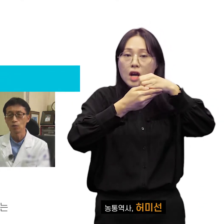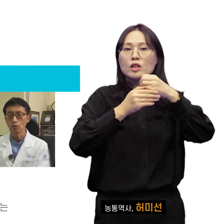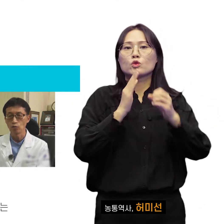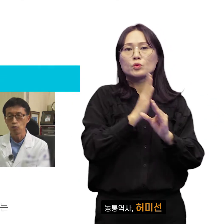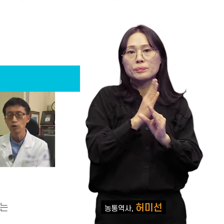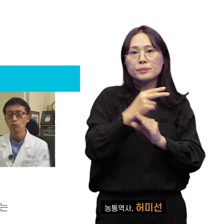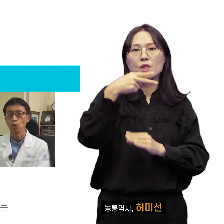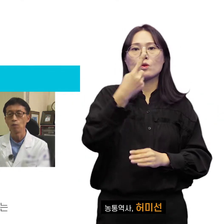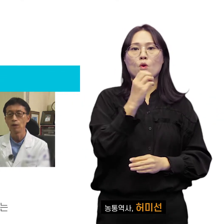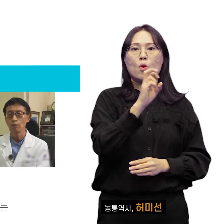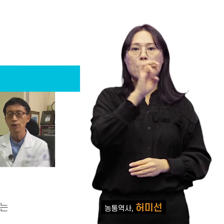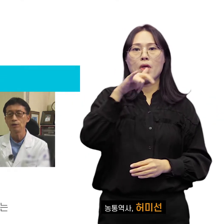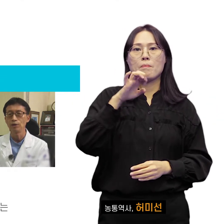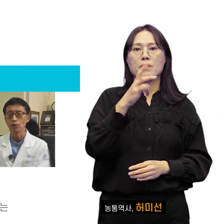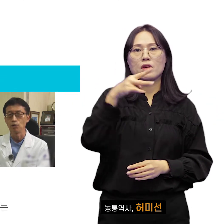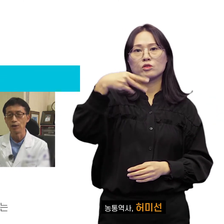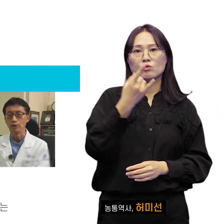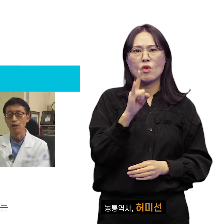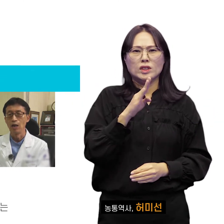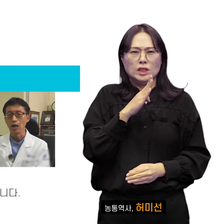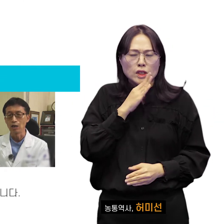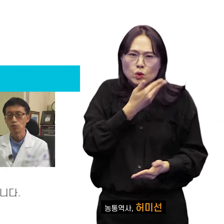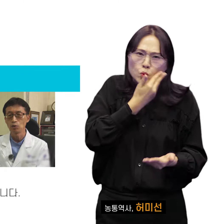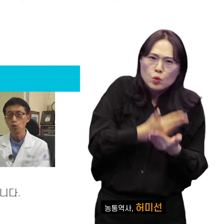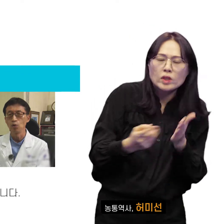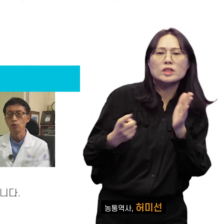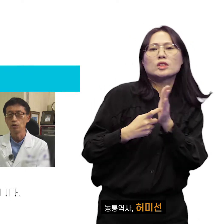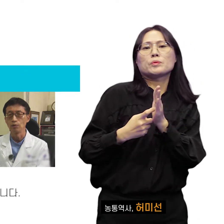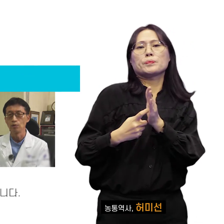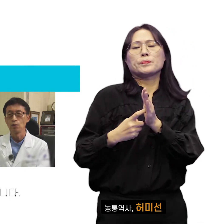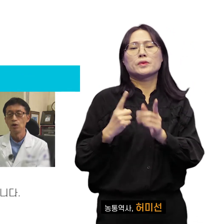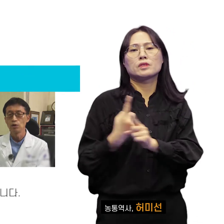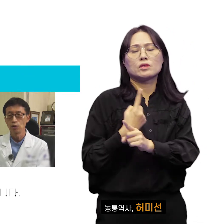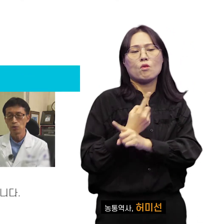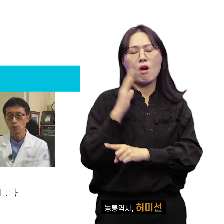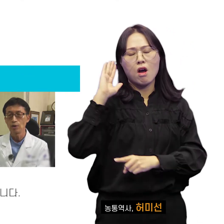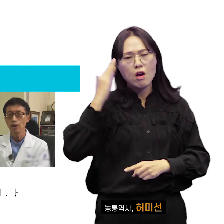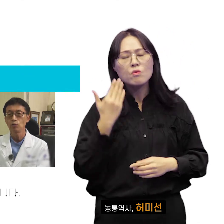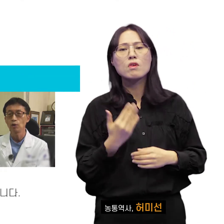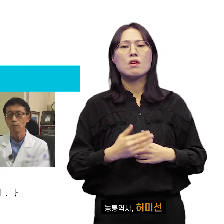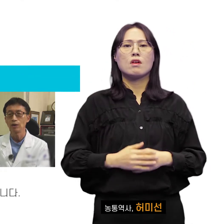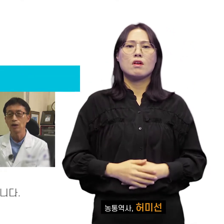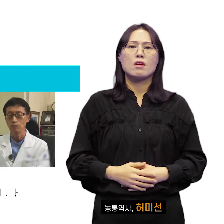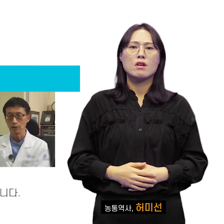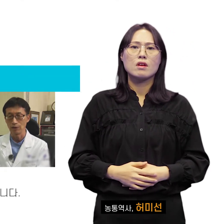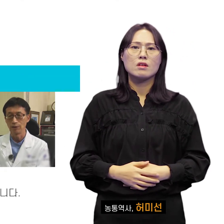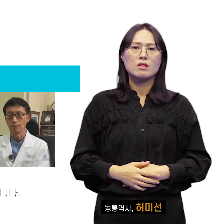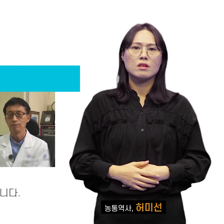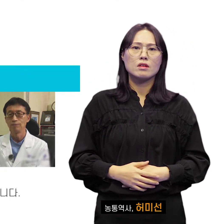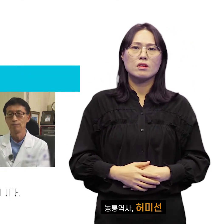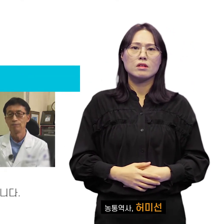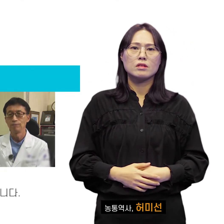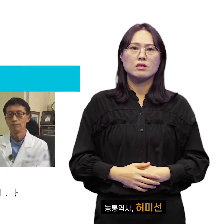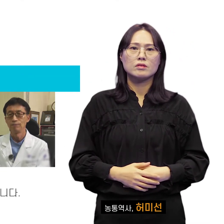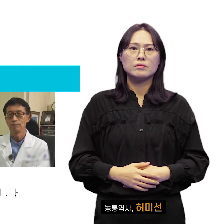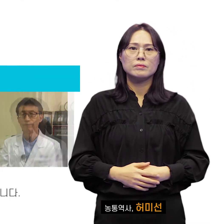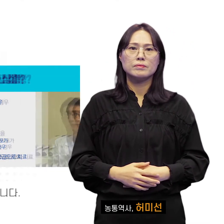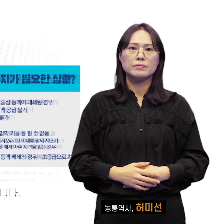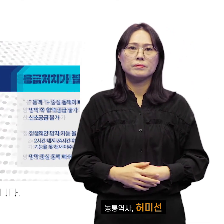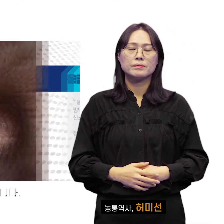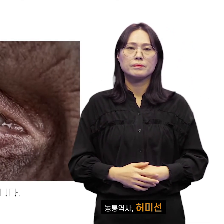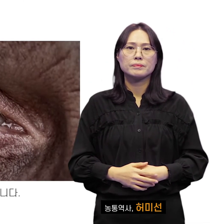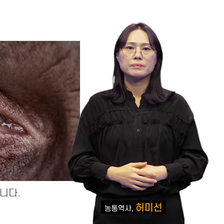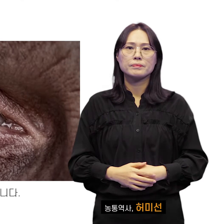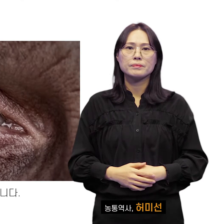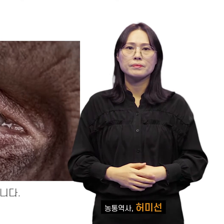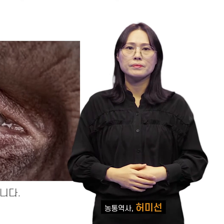망막 중심 동맥 폐쇄의 경우에는 아주 초응급으로 치료를 해줘야만 합니다.